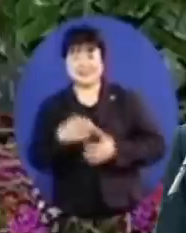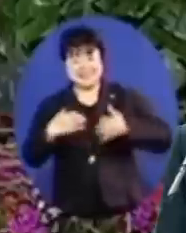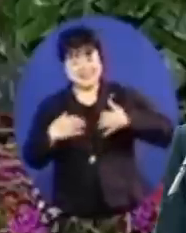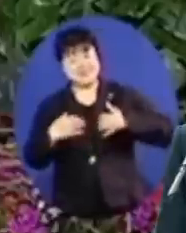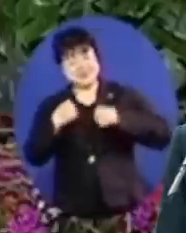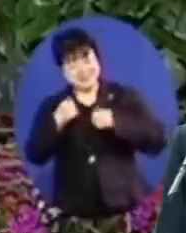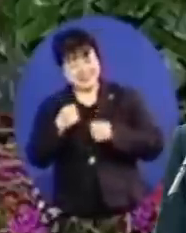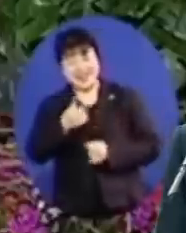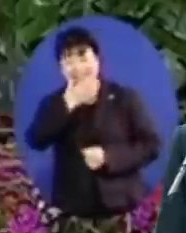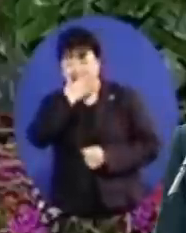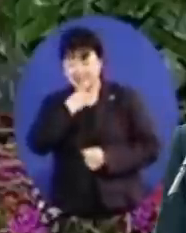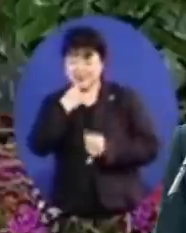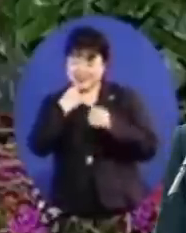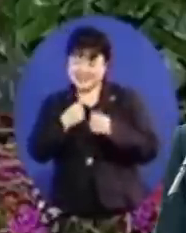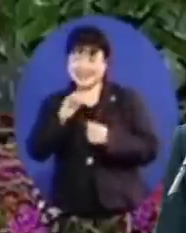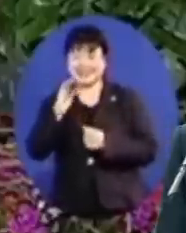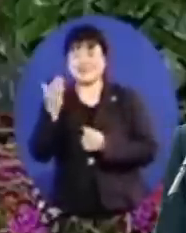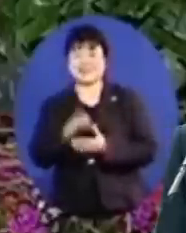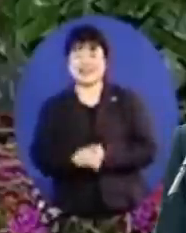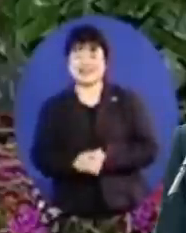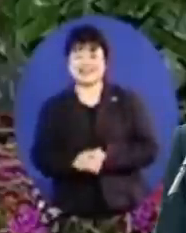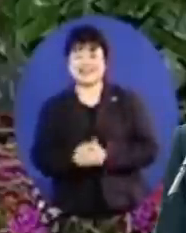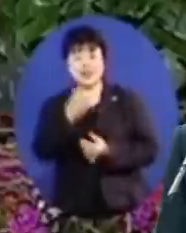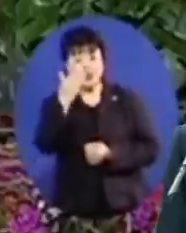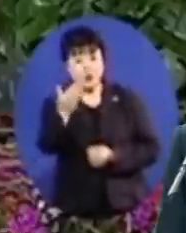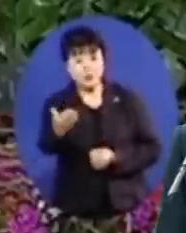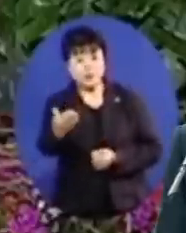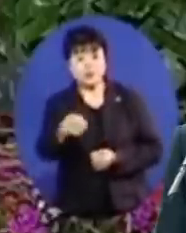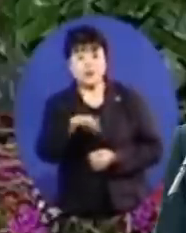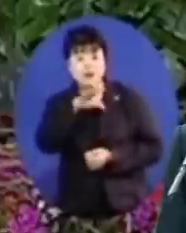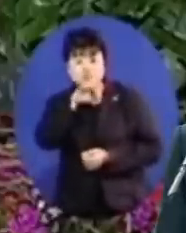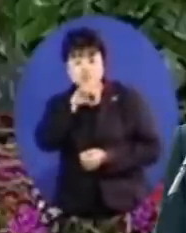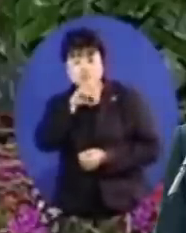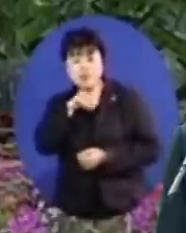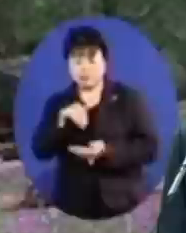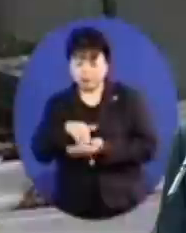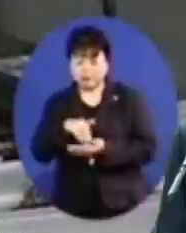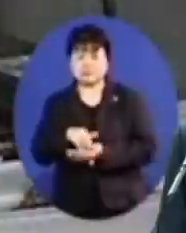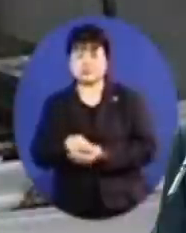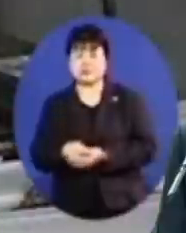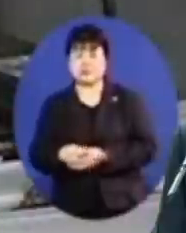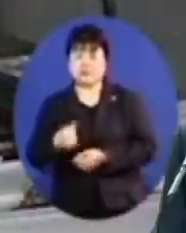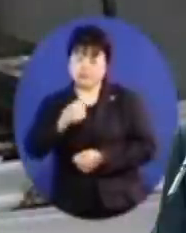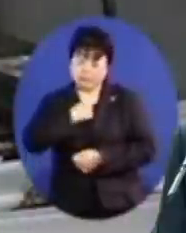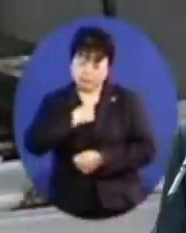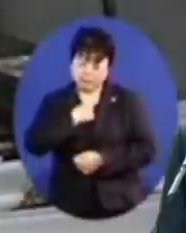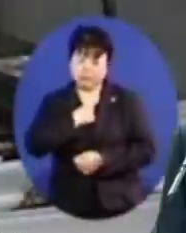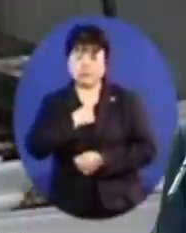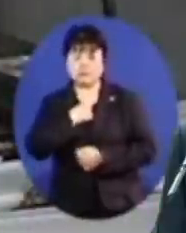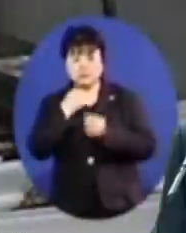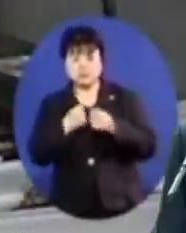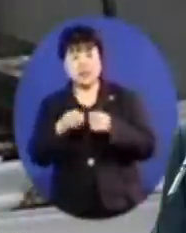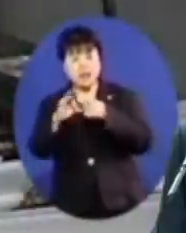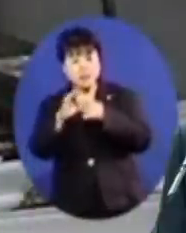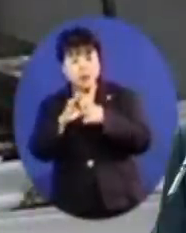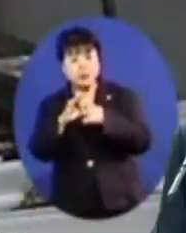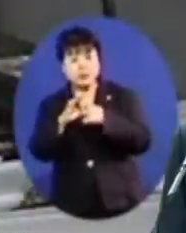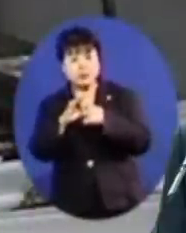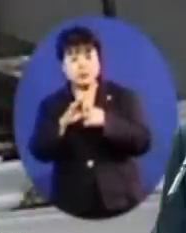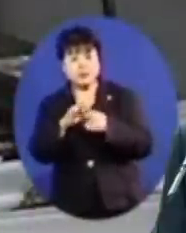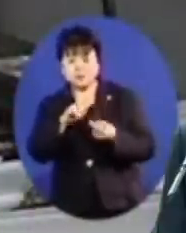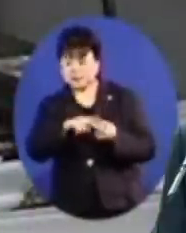돼. 행복하게 살아야 되는 것입니다. 여러분이 불평, 원망, 탕신하고 살면 인생이 사는 것이